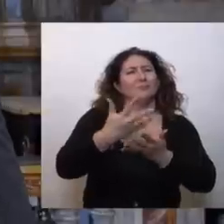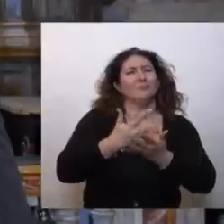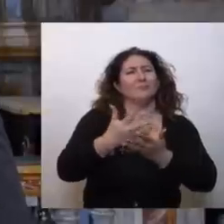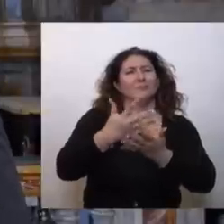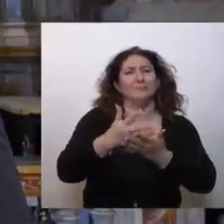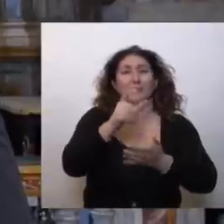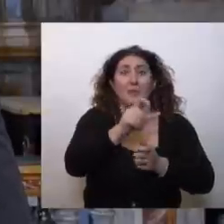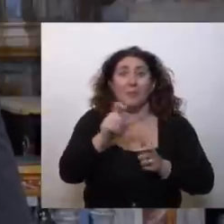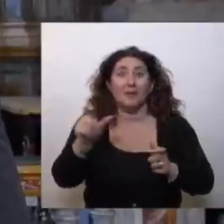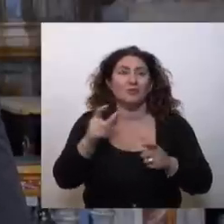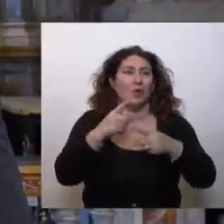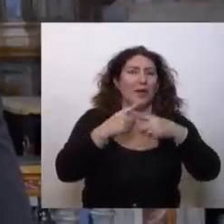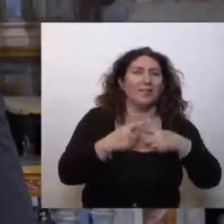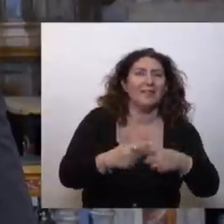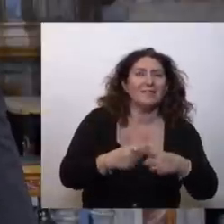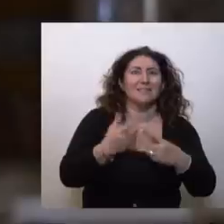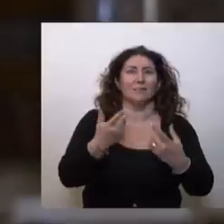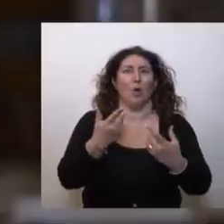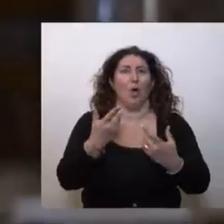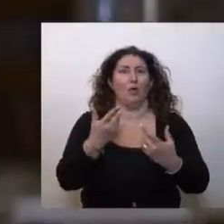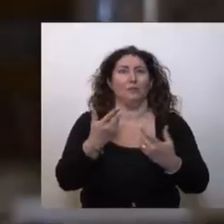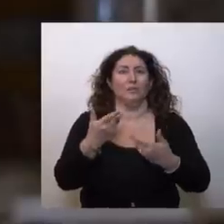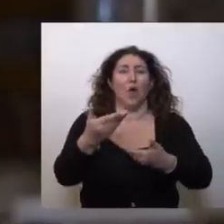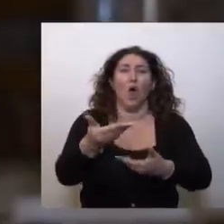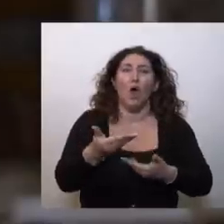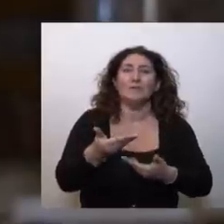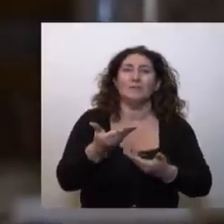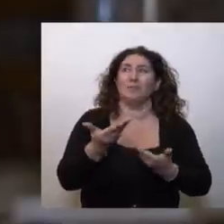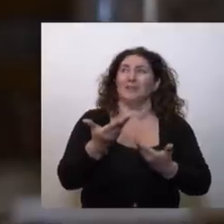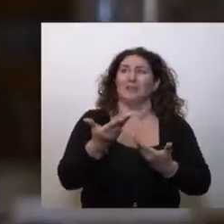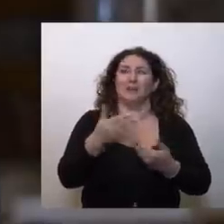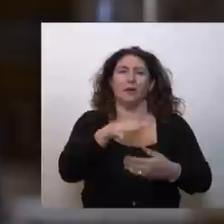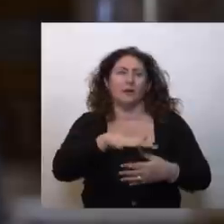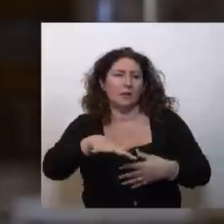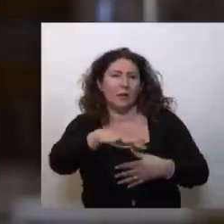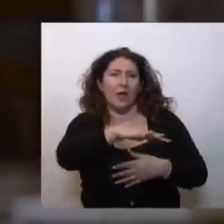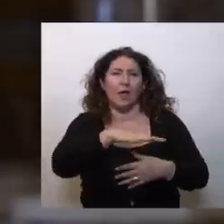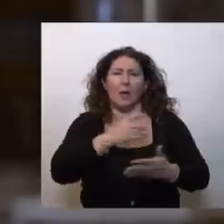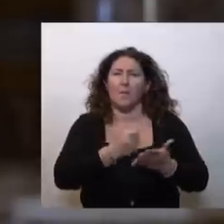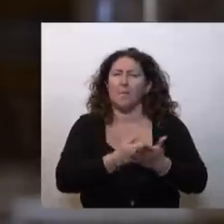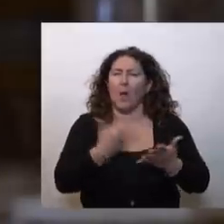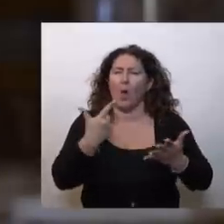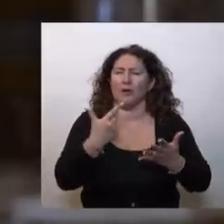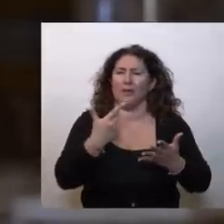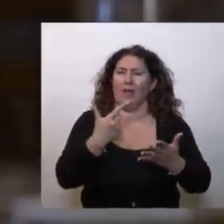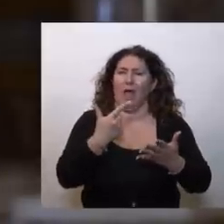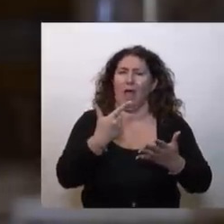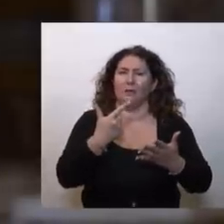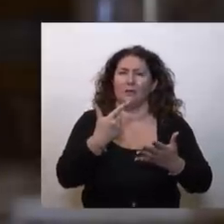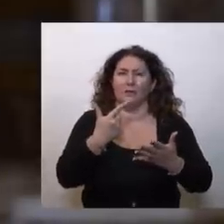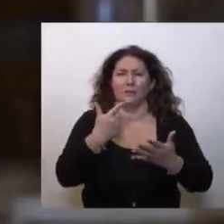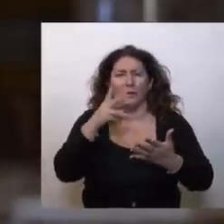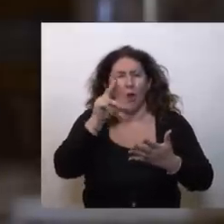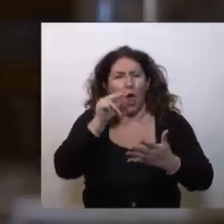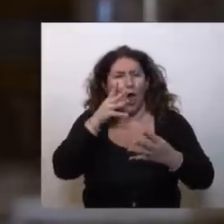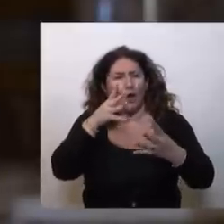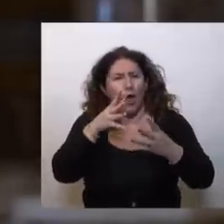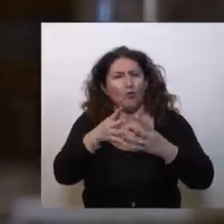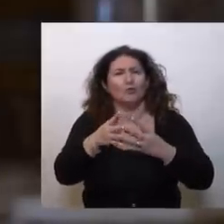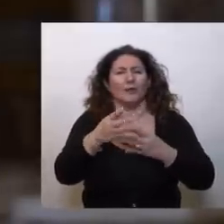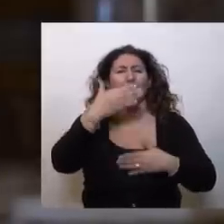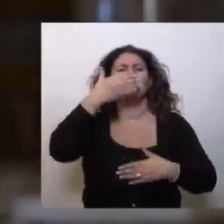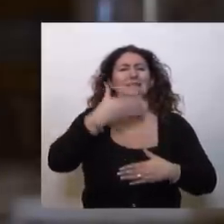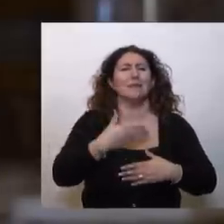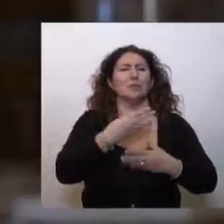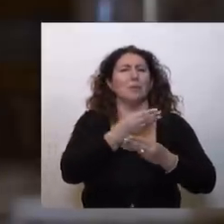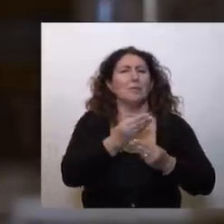ospiti, luoghi significativi per entrare nel mistero della Sindone. Allora, buon cammino